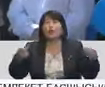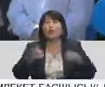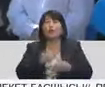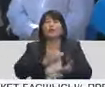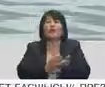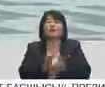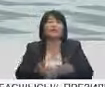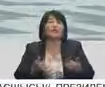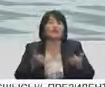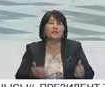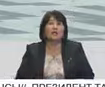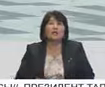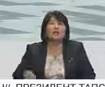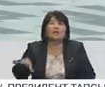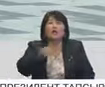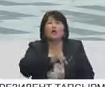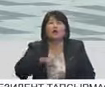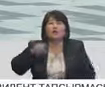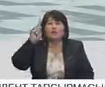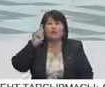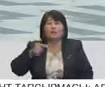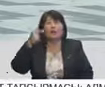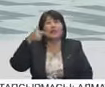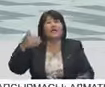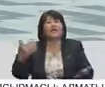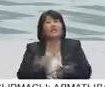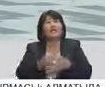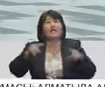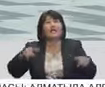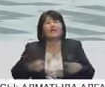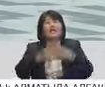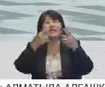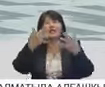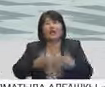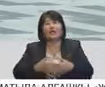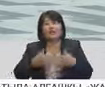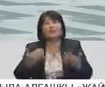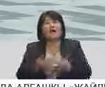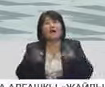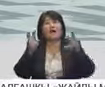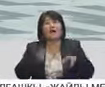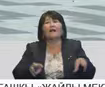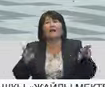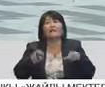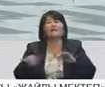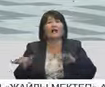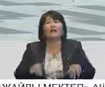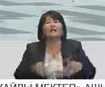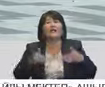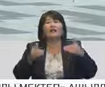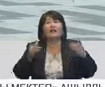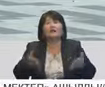қызмет етеді. Өздеріңізге белгілі ғылымсыз, жаңа технологиясы, жаңа ізденіссіз ешқандай алға басу